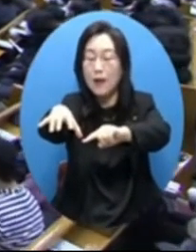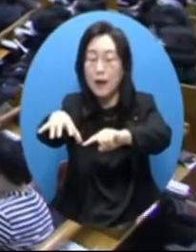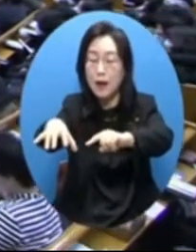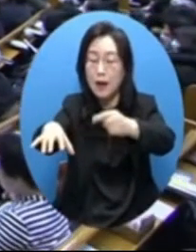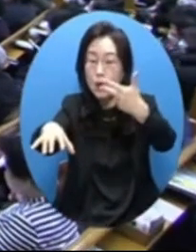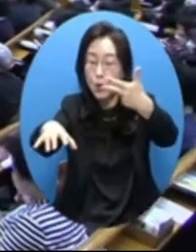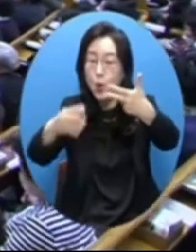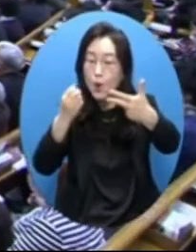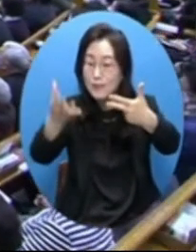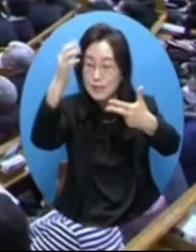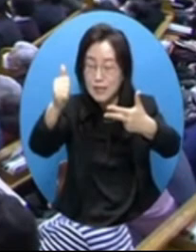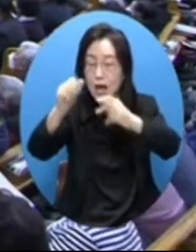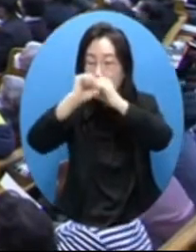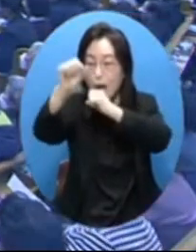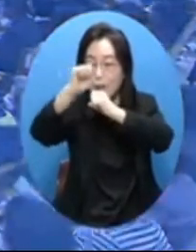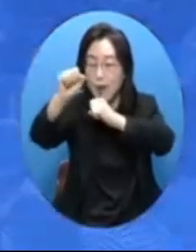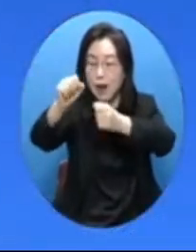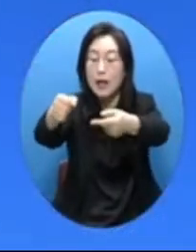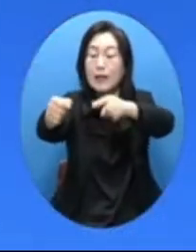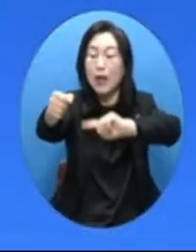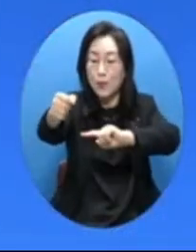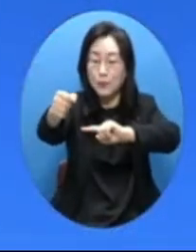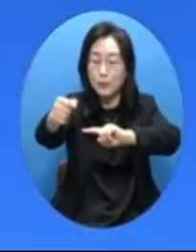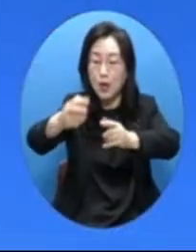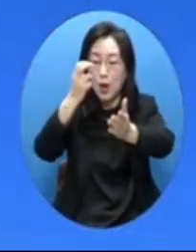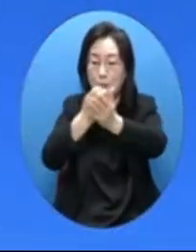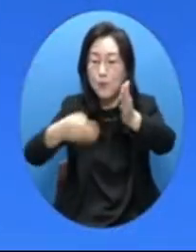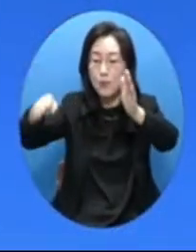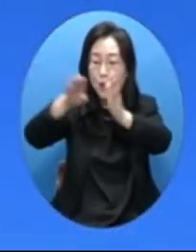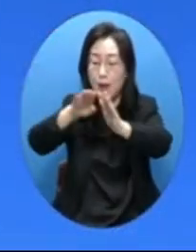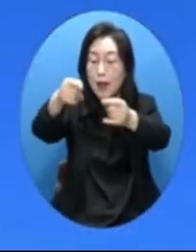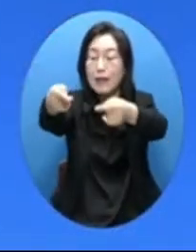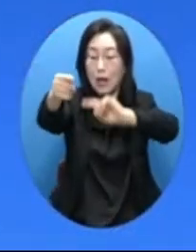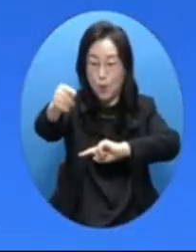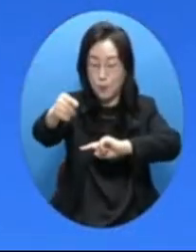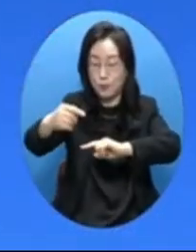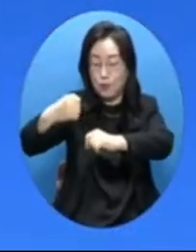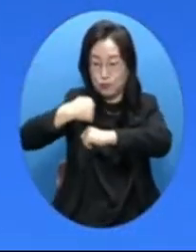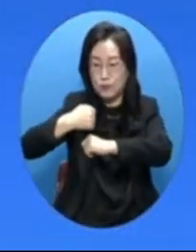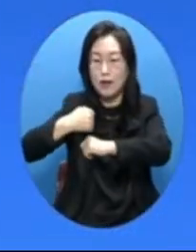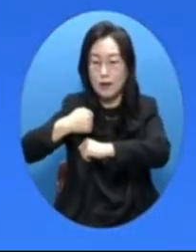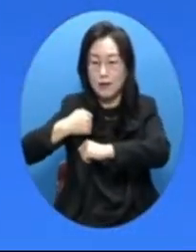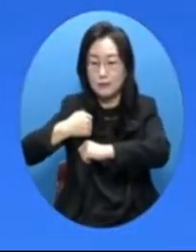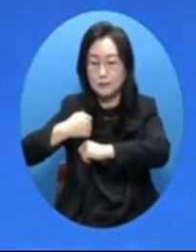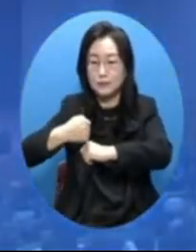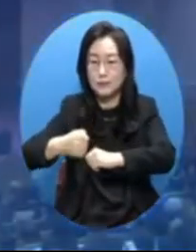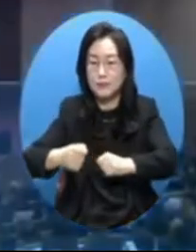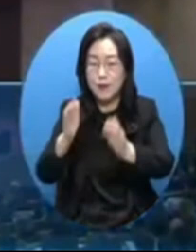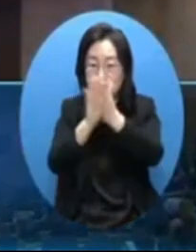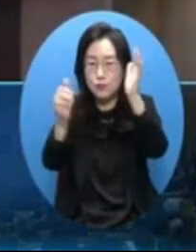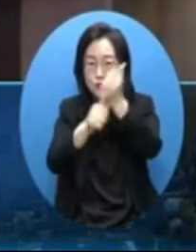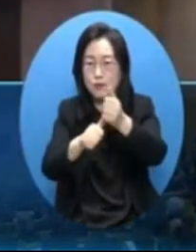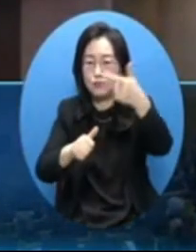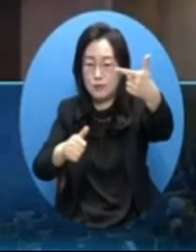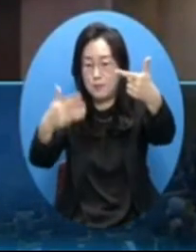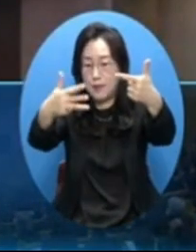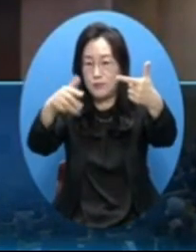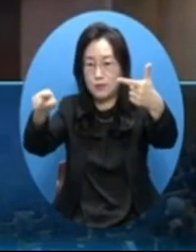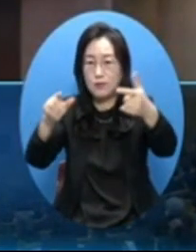나팔을 불며 뒤를 따라가고 그 뒤에 법계가 가고 다시 그 뒤에 군대가 가도록 했습니다 여호수아서 6장 8절